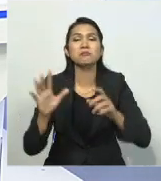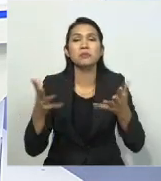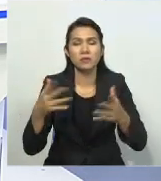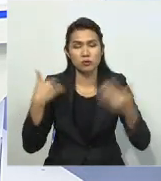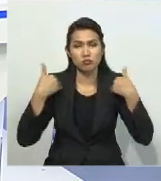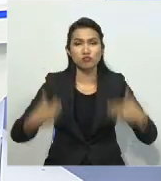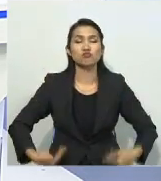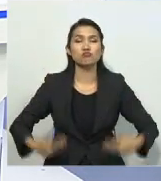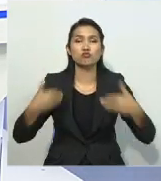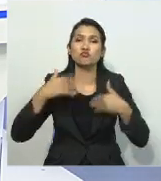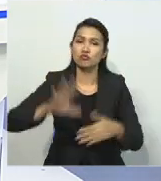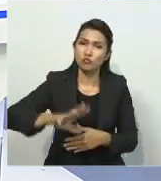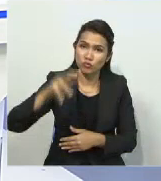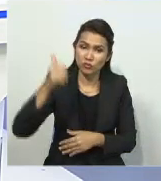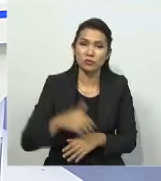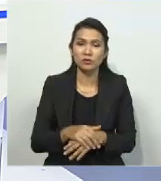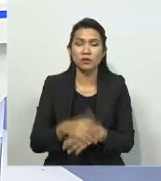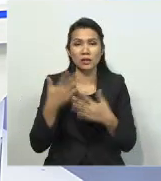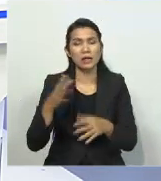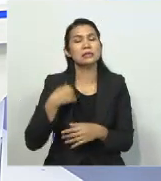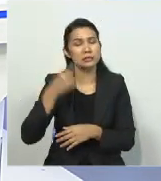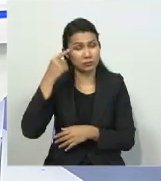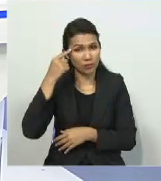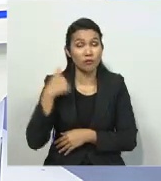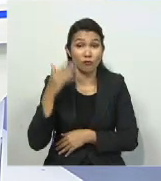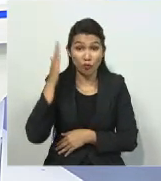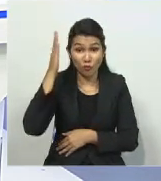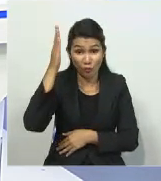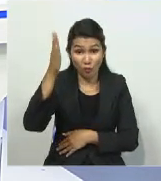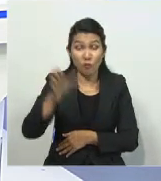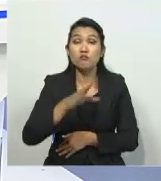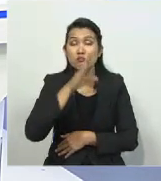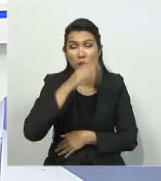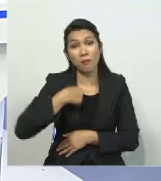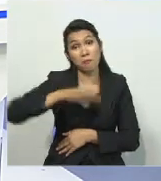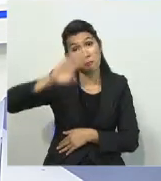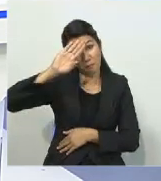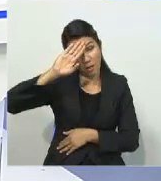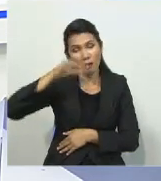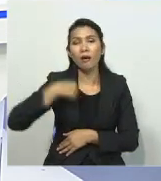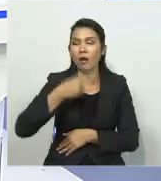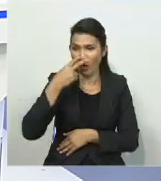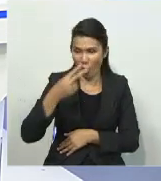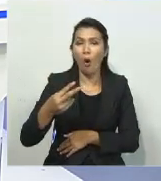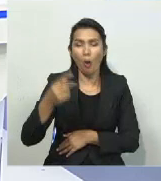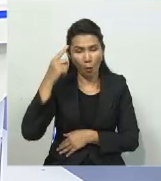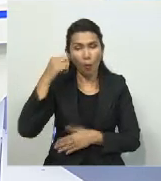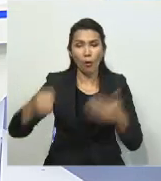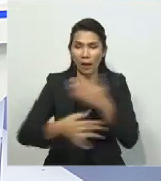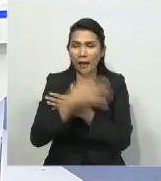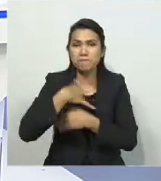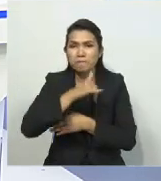ใช้ ชีวิตได้ดีมากยิ่งขึ้นและเราก็มีความมั่นใจมากยิ่งขึ้นว่าในอนาคตหากเราเป็นคนหนึ่งที่ป่วยเรายังมองเห็นโอกาสม